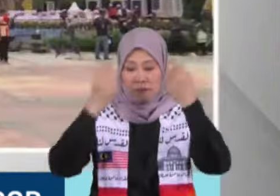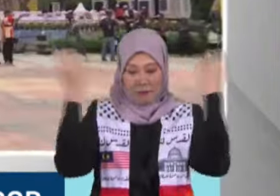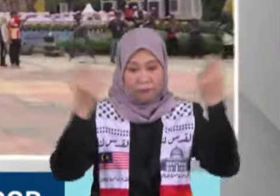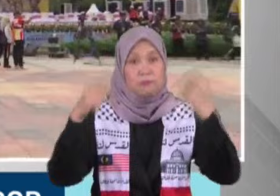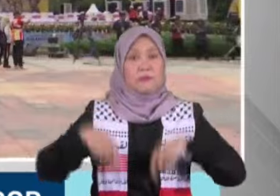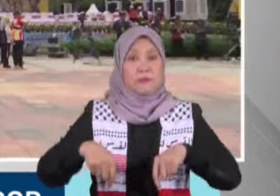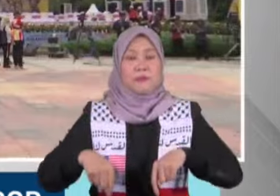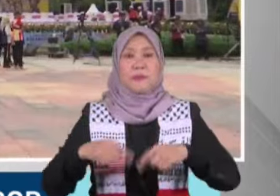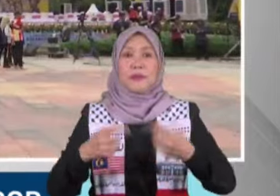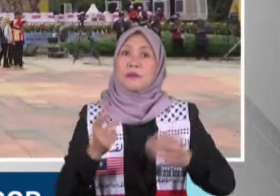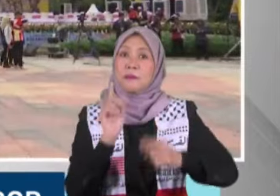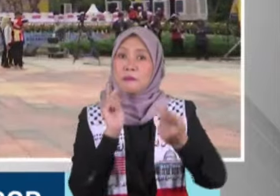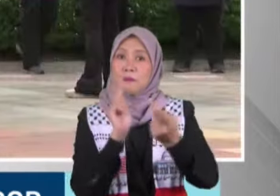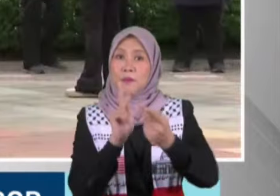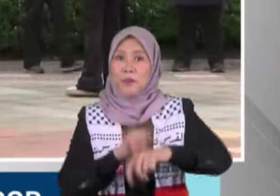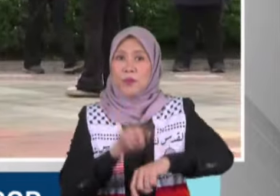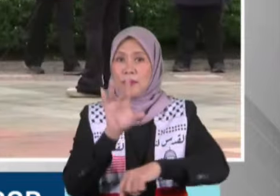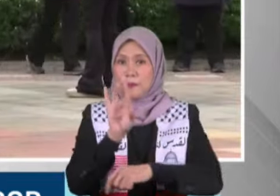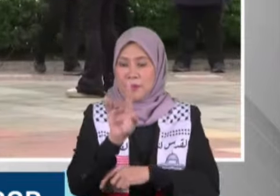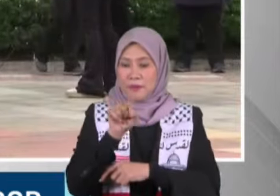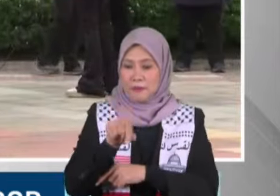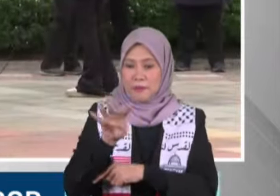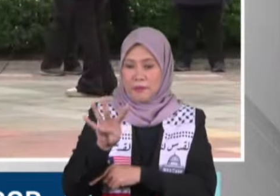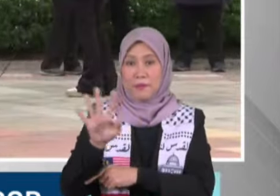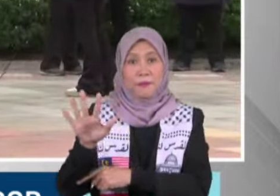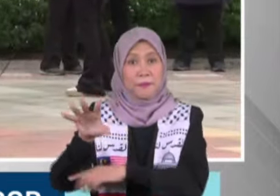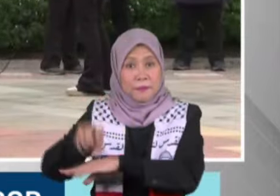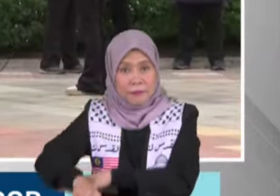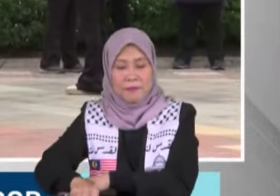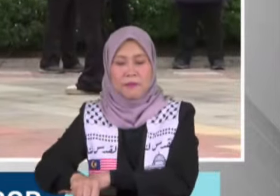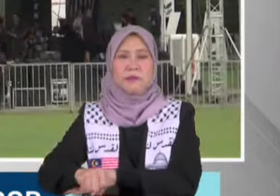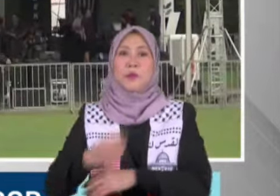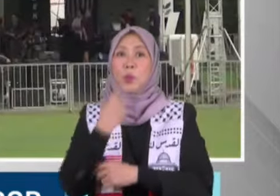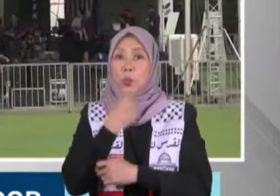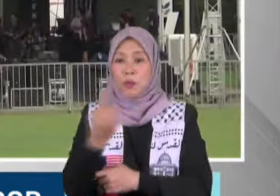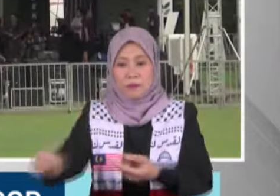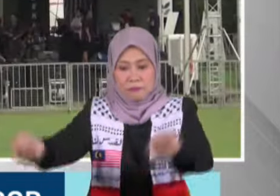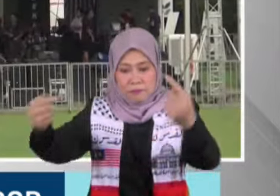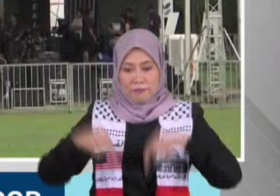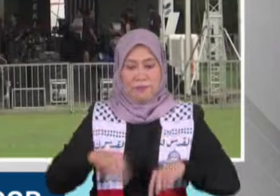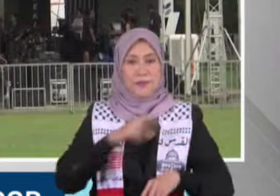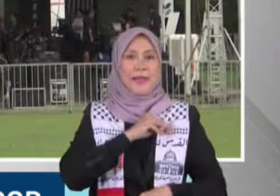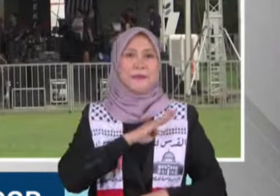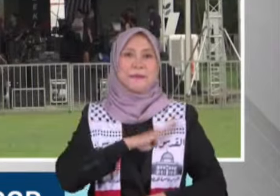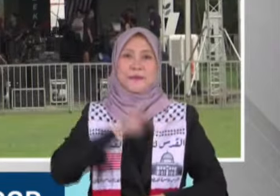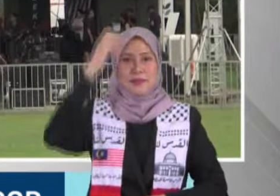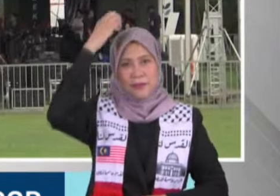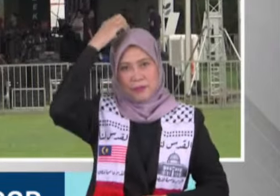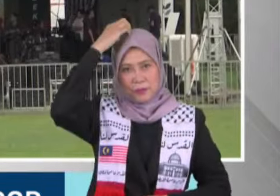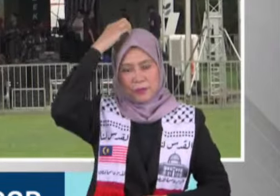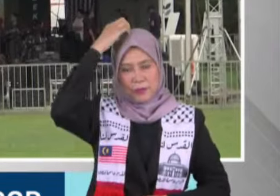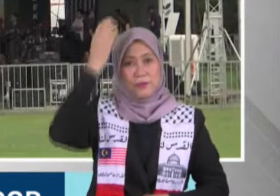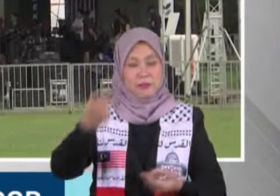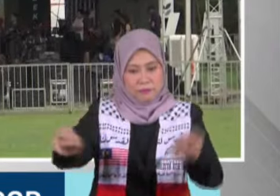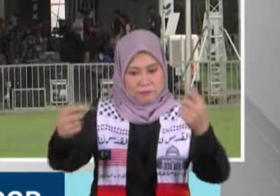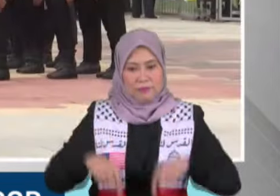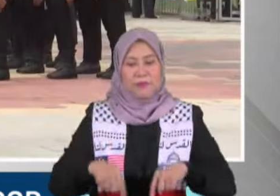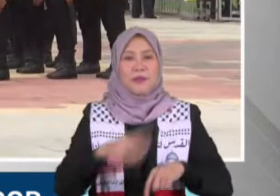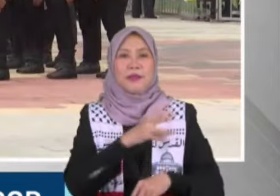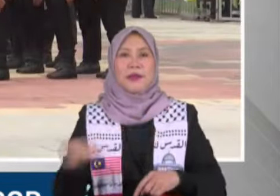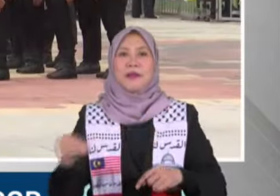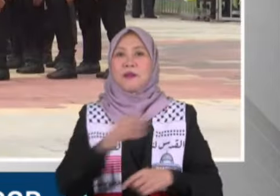akan diadakan tepat pukul 8.45 malam nanti yang akan dihadiri Menteri Besar Selangor Dato' Sri Amiruddin Syahri dan